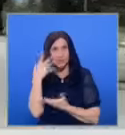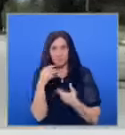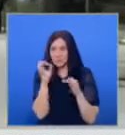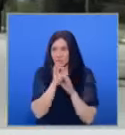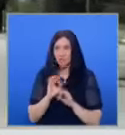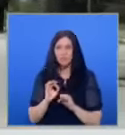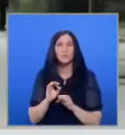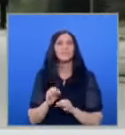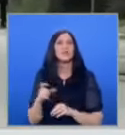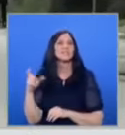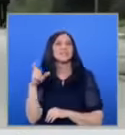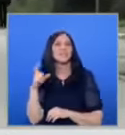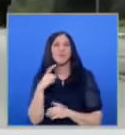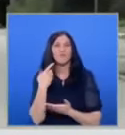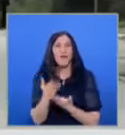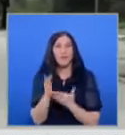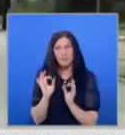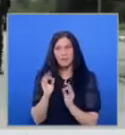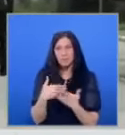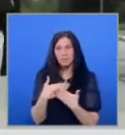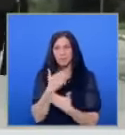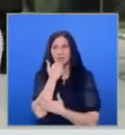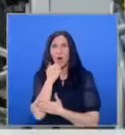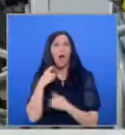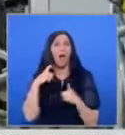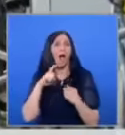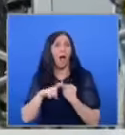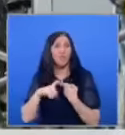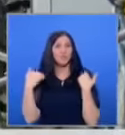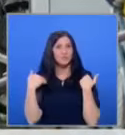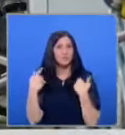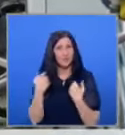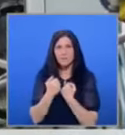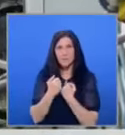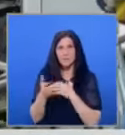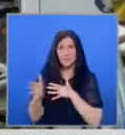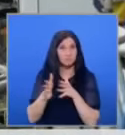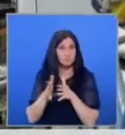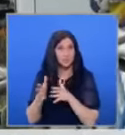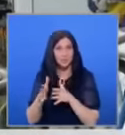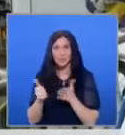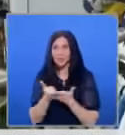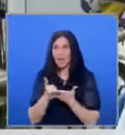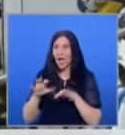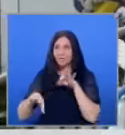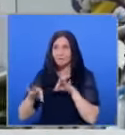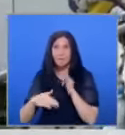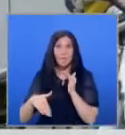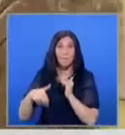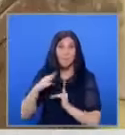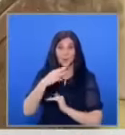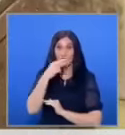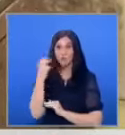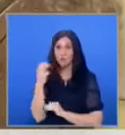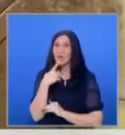нищо. Зафиров даде пример из близкото село Кадровица, където местните жители са 16, а избирателите повече от